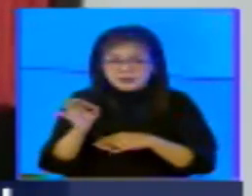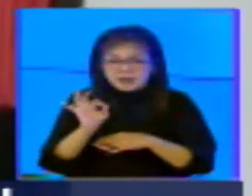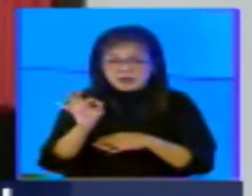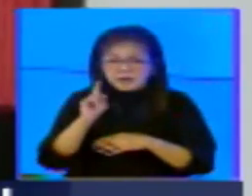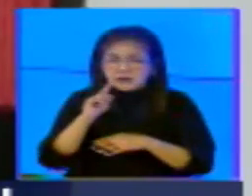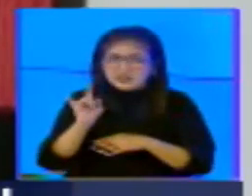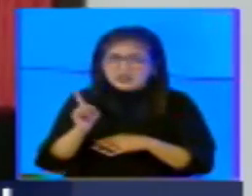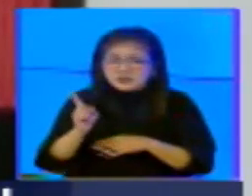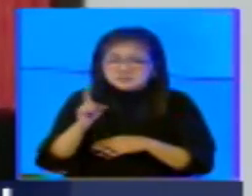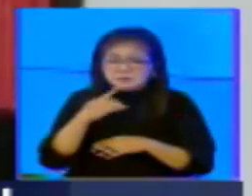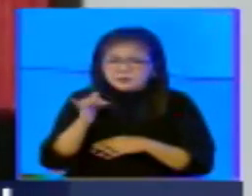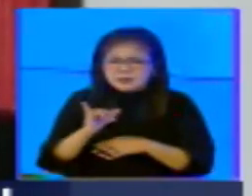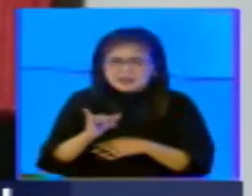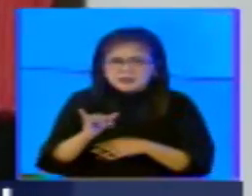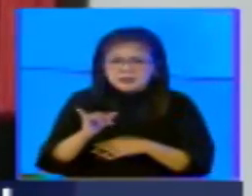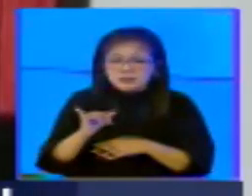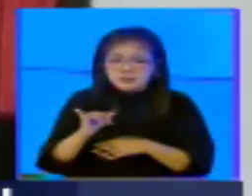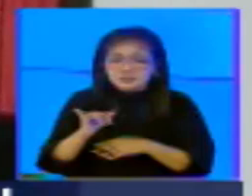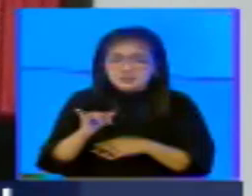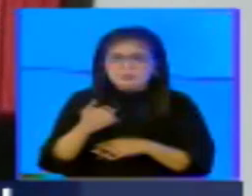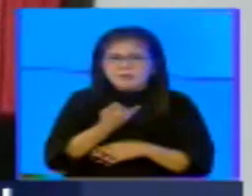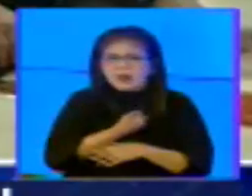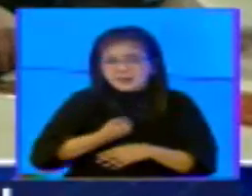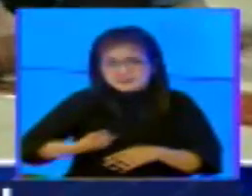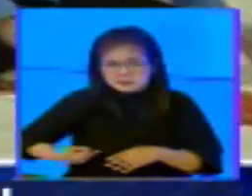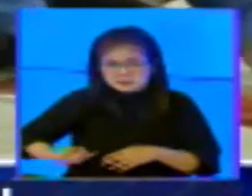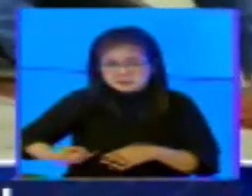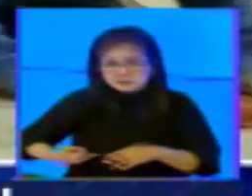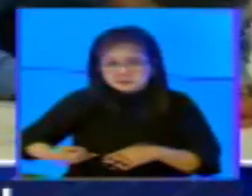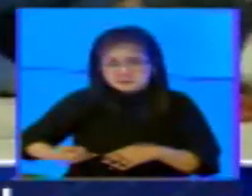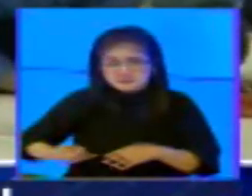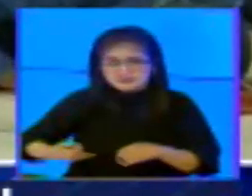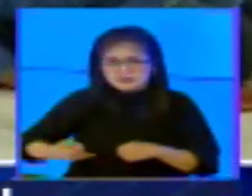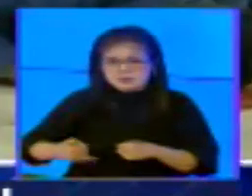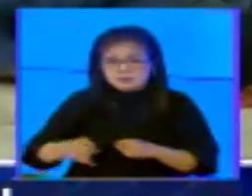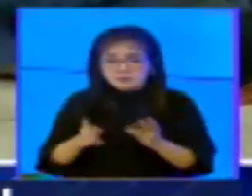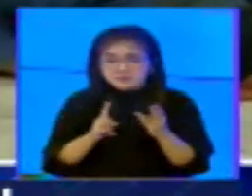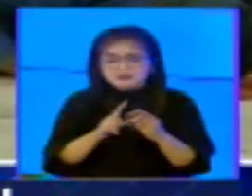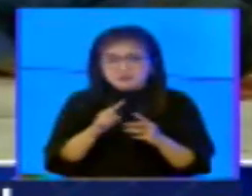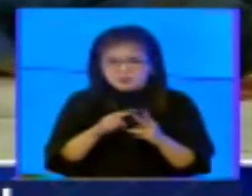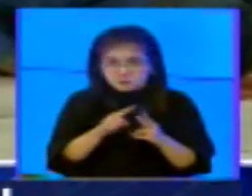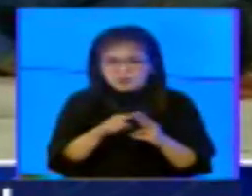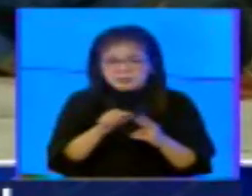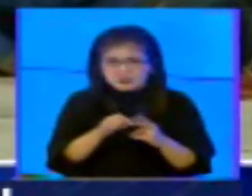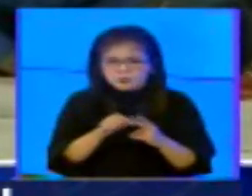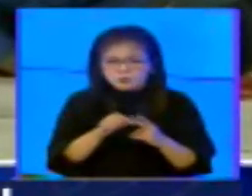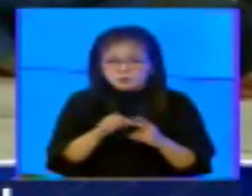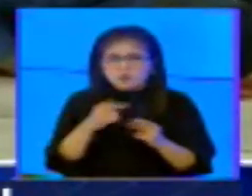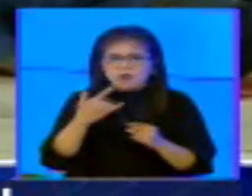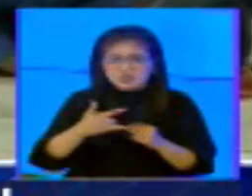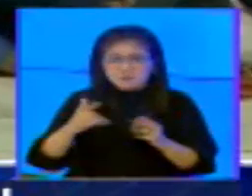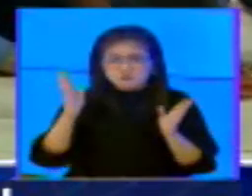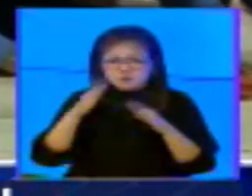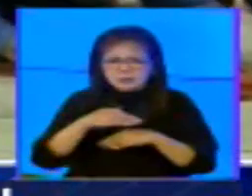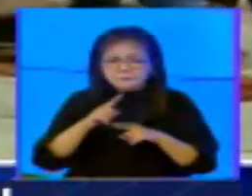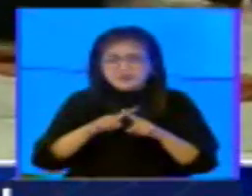dan juga menggampangkan atau karena kemalasannya. Nah, orang yang seperti ini dia tetap muslim tetapi asim